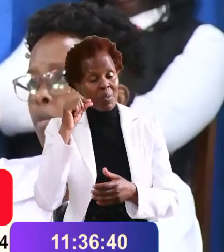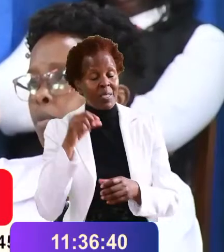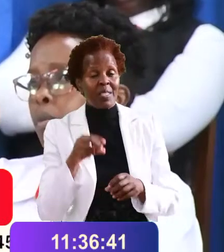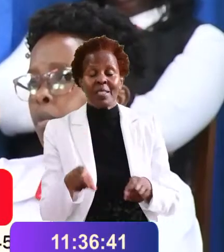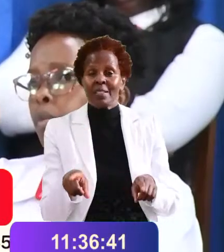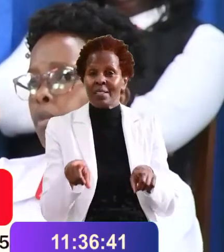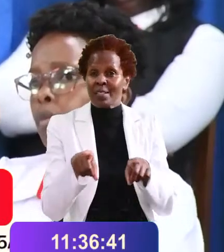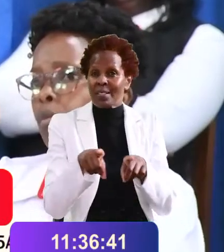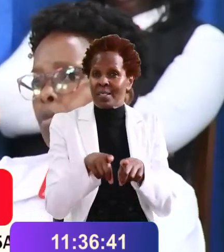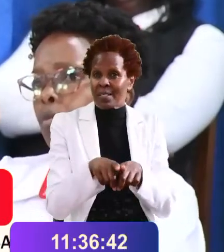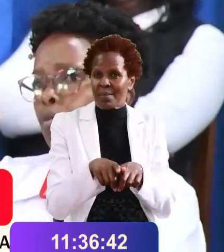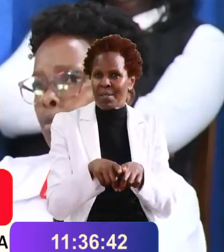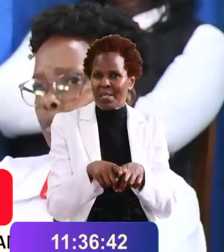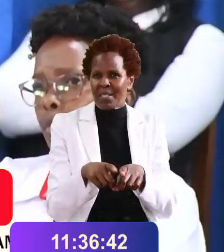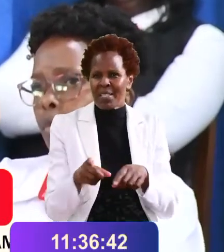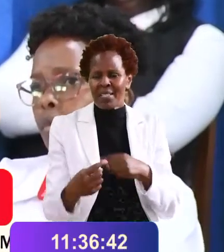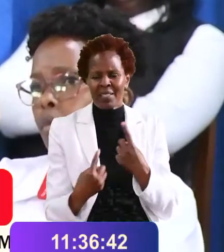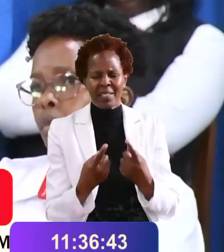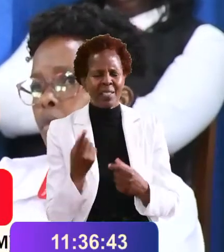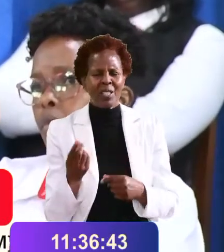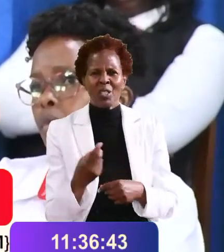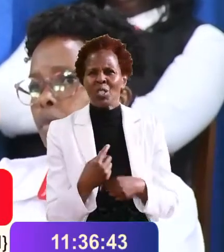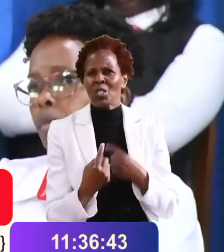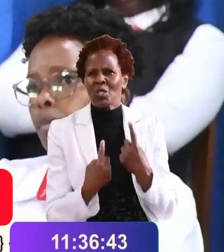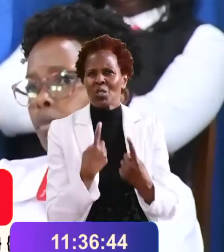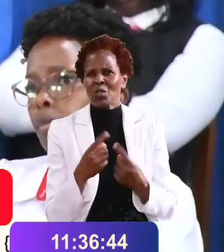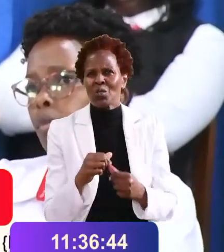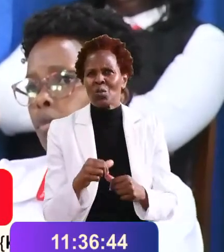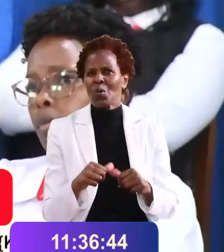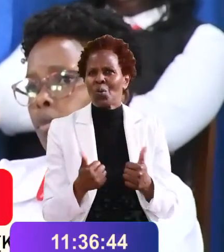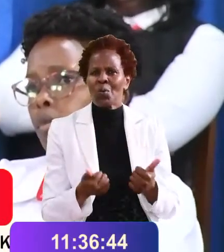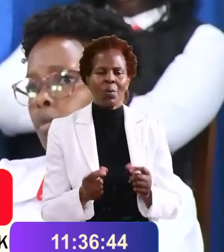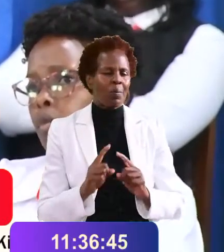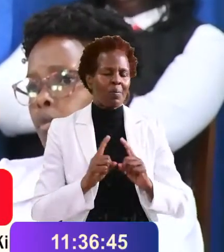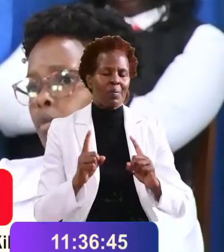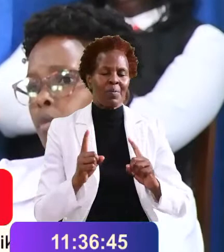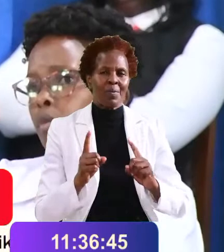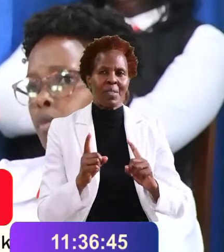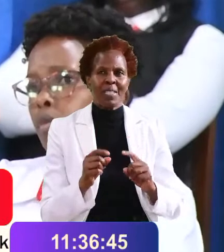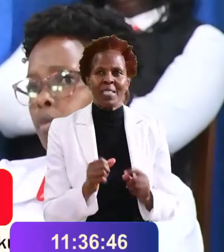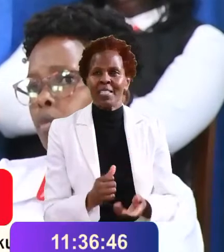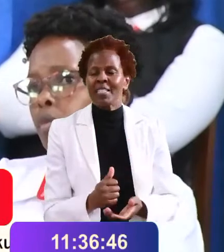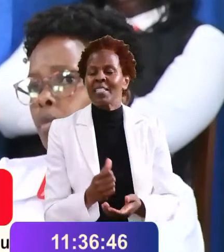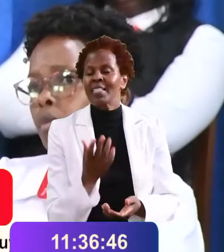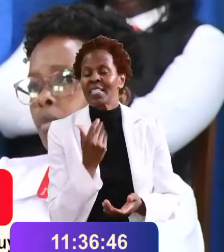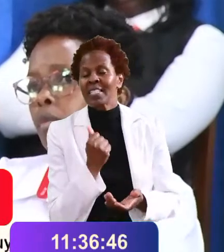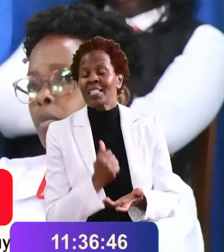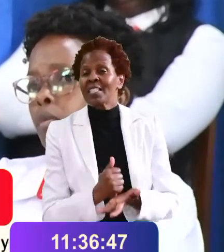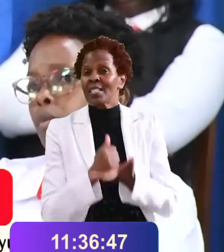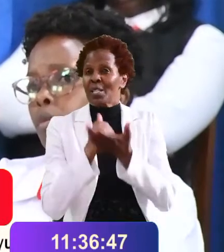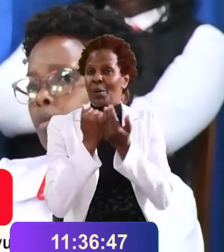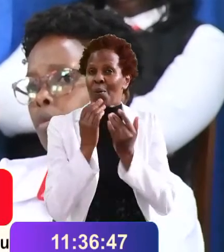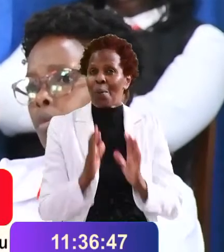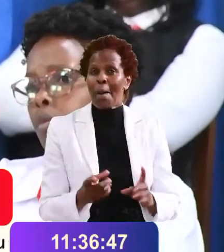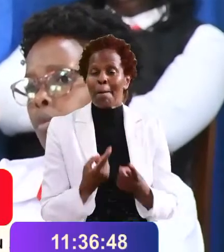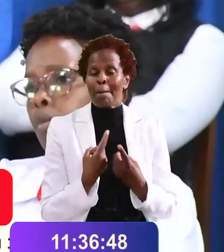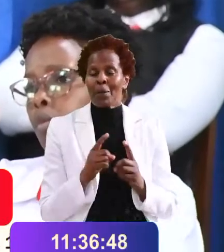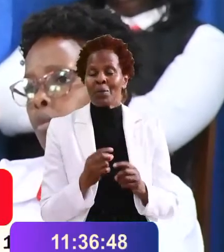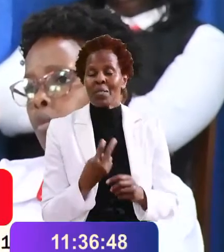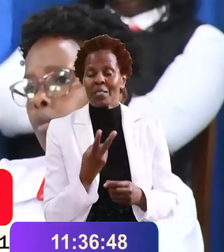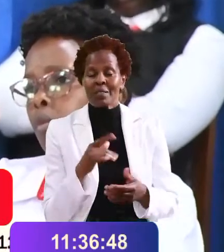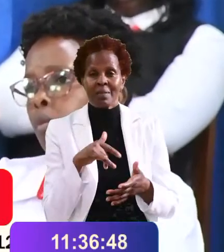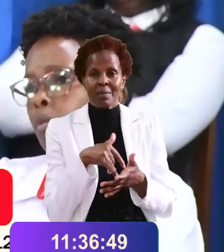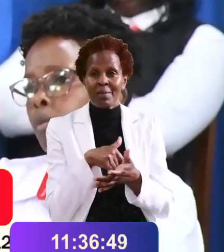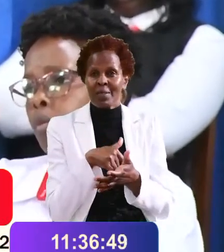anajidunisha kwamba yeye hawezi kuongea, yeye anahitaji msaidizi. Lakini mwishowe tunaona